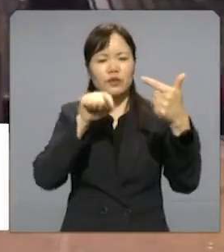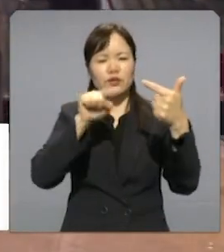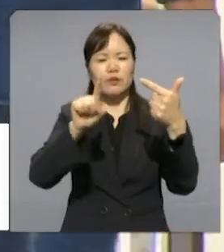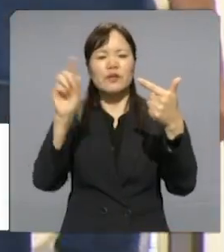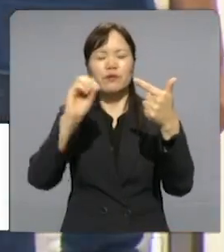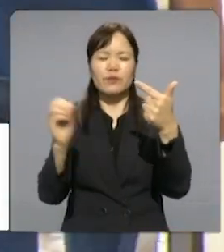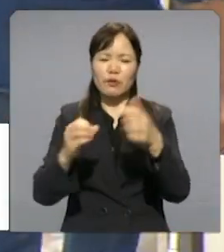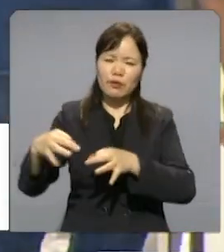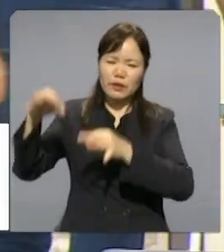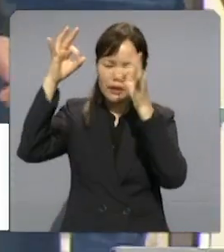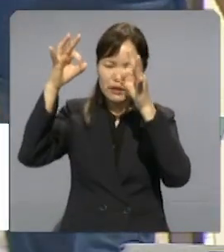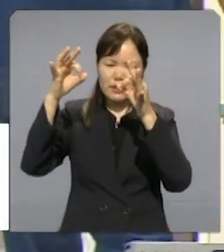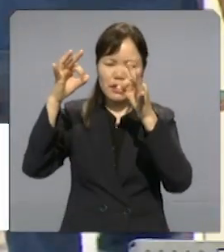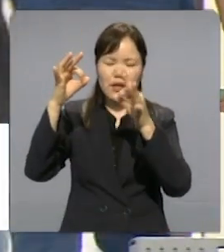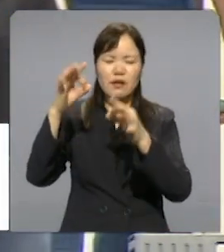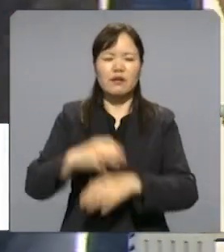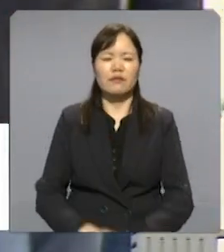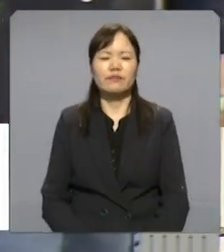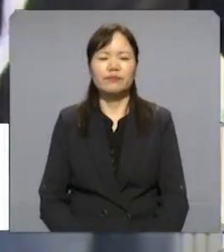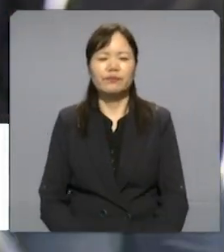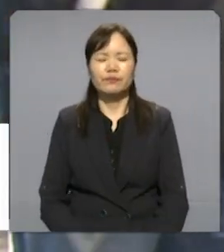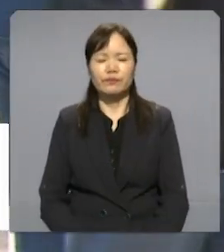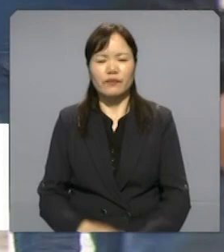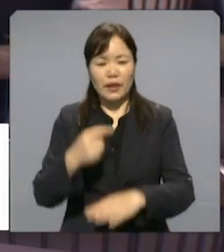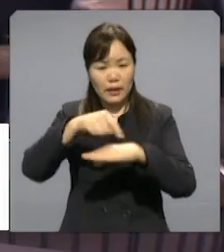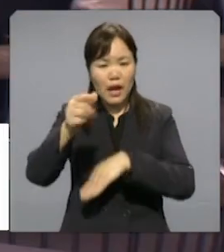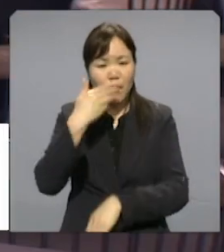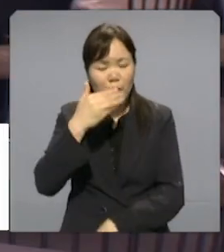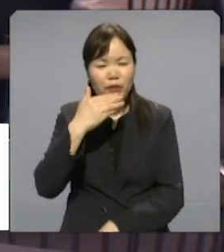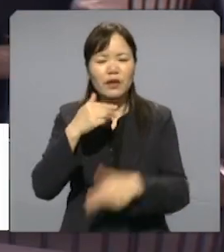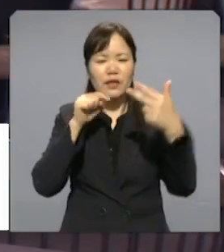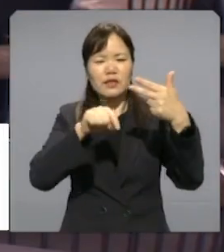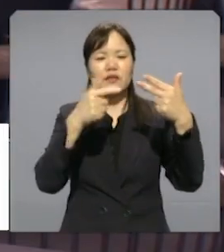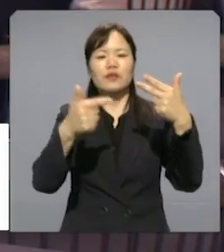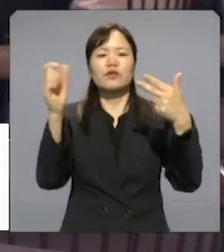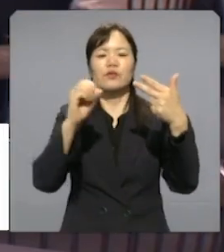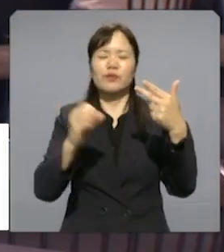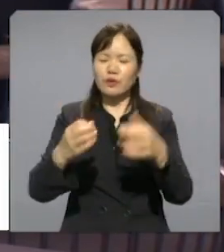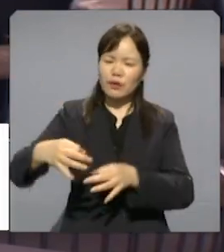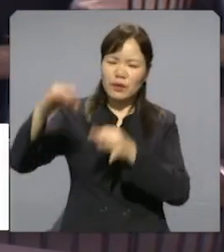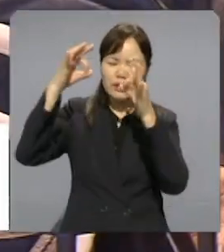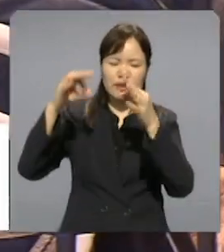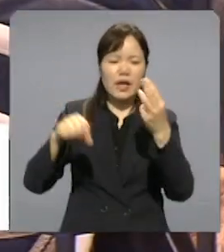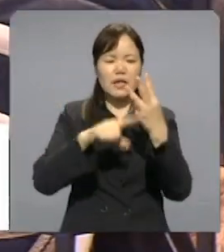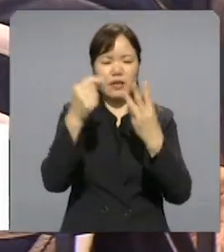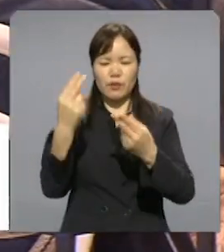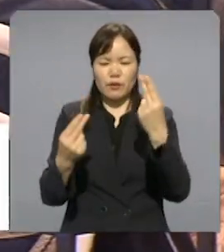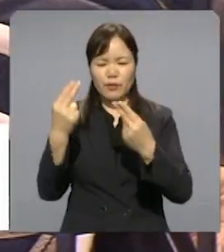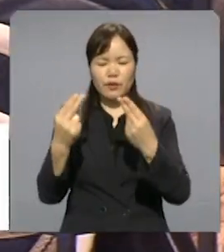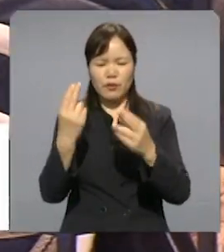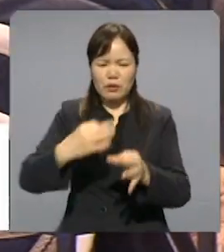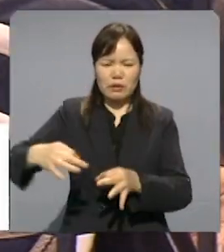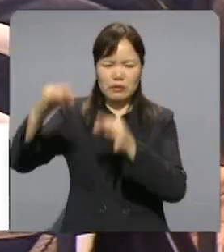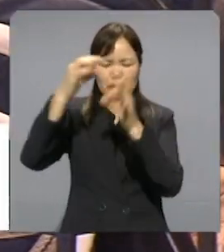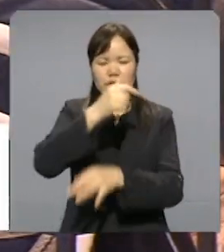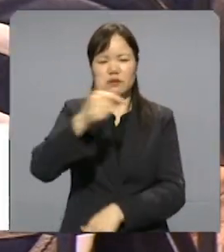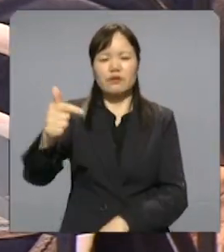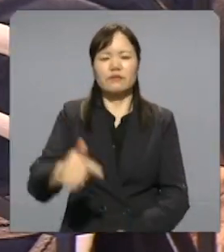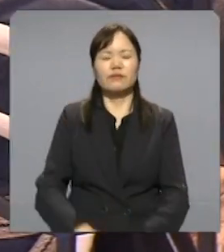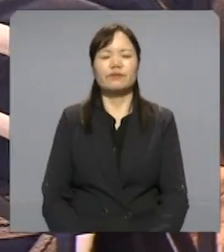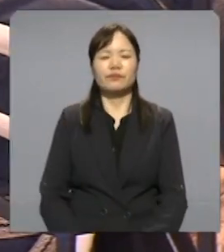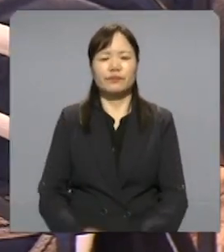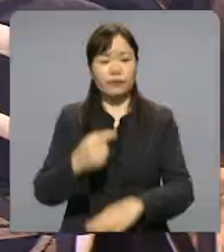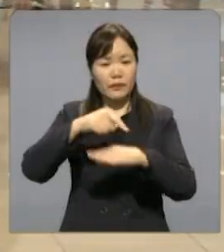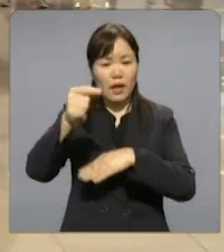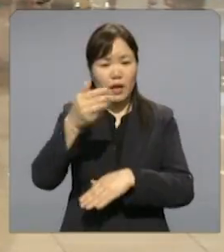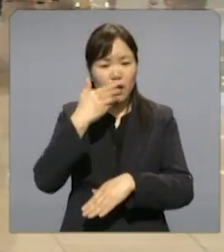올라 상승폭이 확대됐고 그중 외식이 7.6% 올라 전월보다 상승폭이 컸습니다.